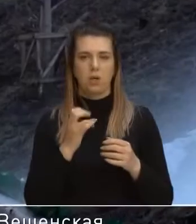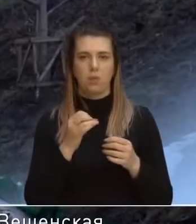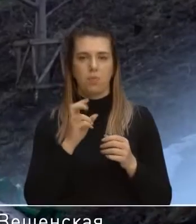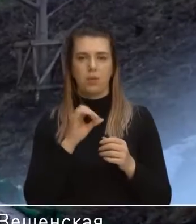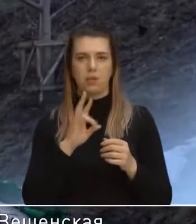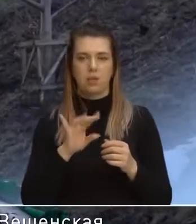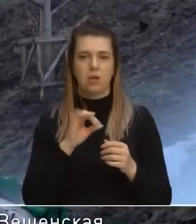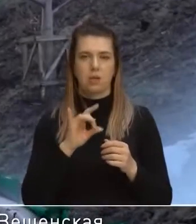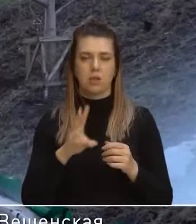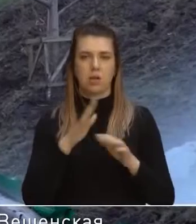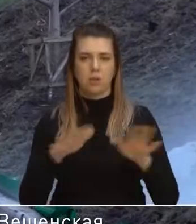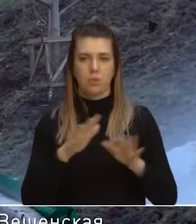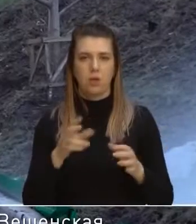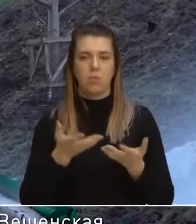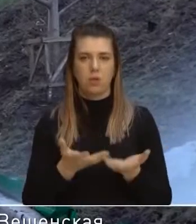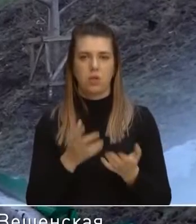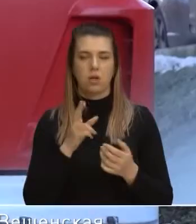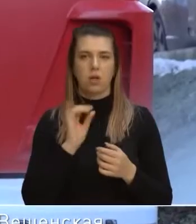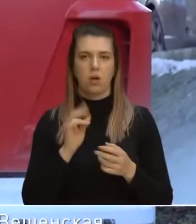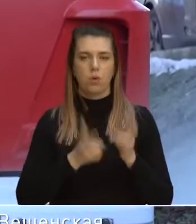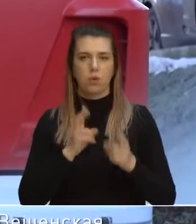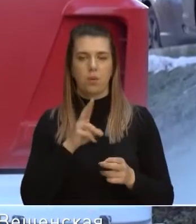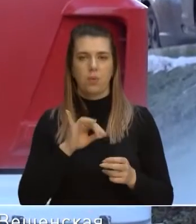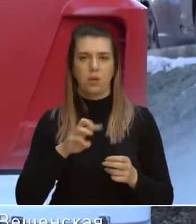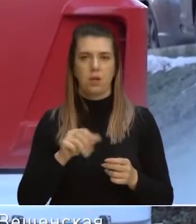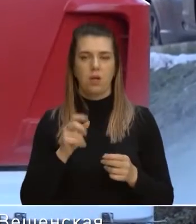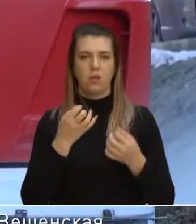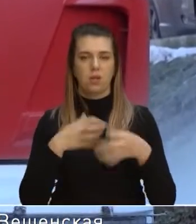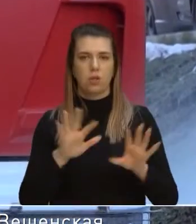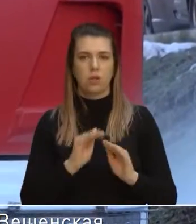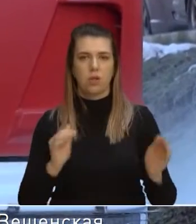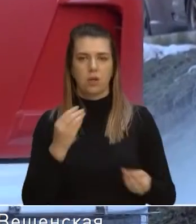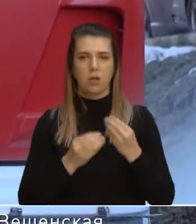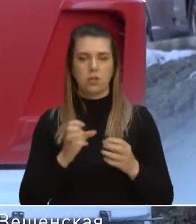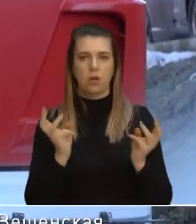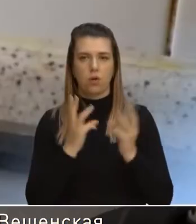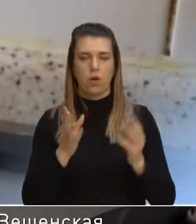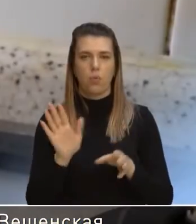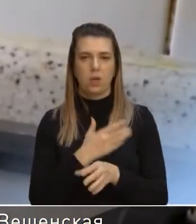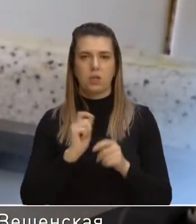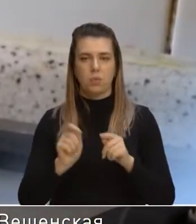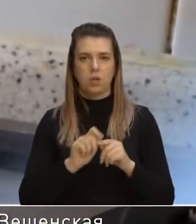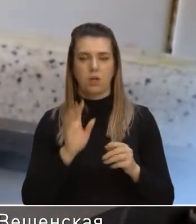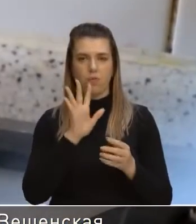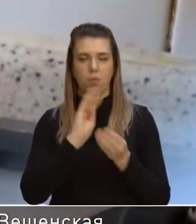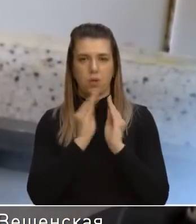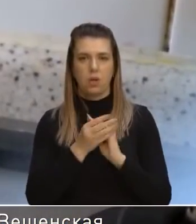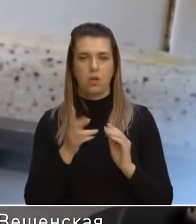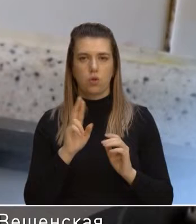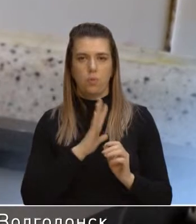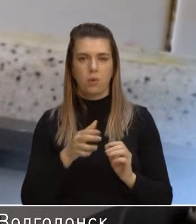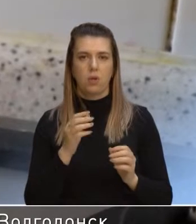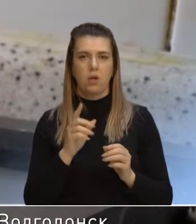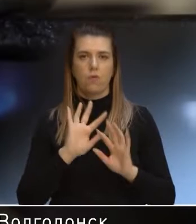применять бензин и керосин для растапливания печей, каминов и кухонных плит. Не разрешать детям играть с огнем, убирать спички в недоступные для них